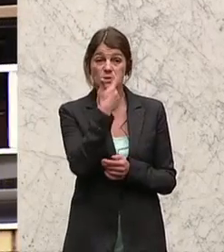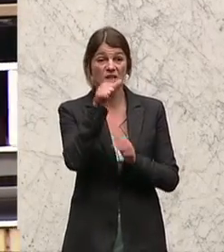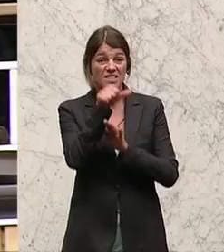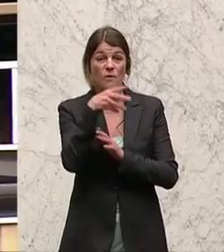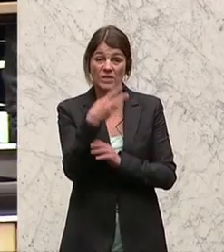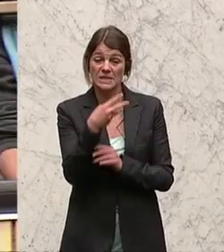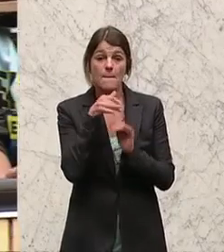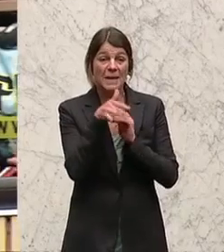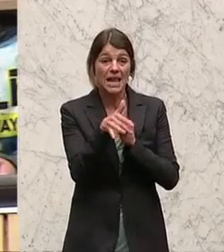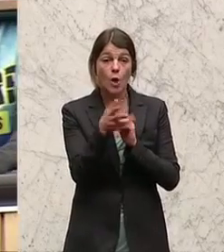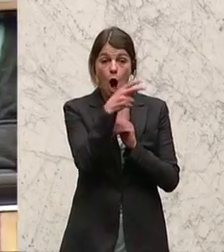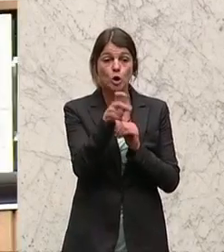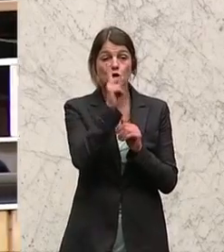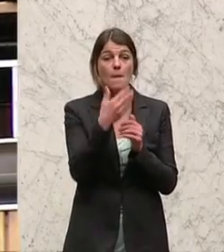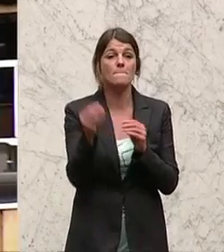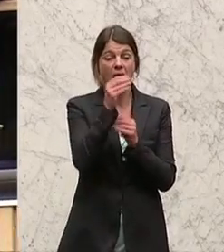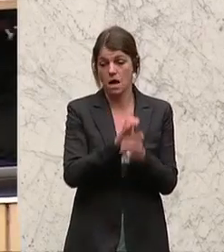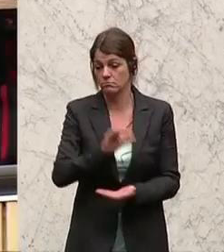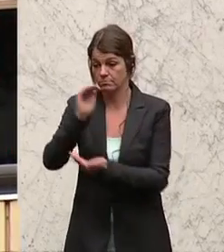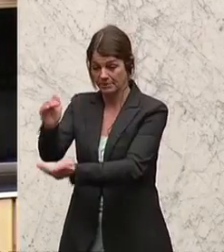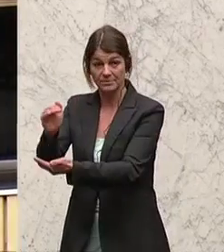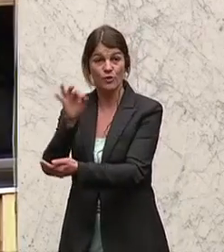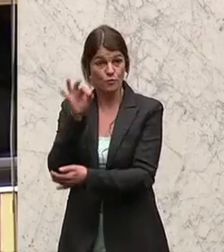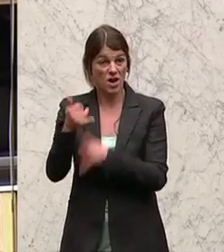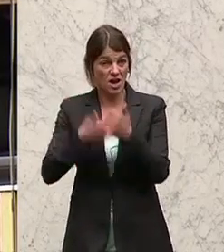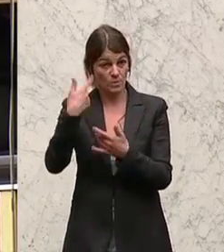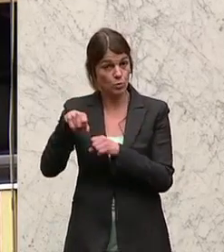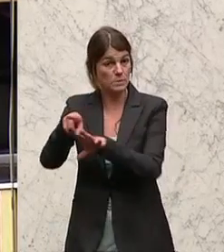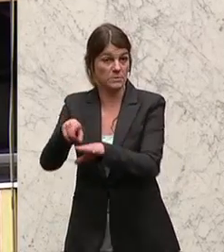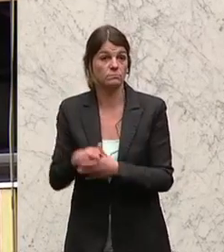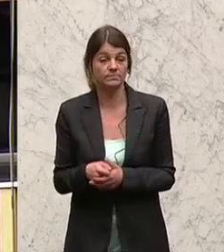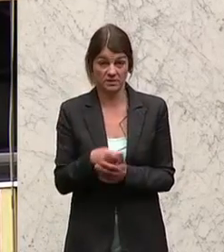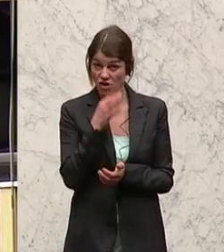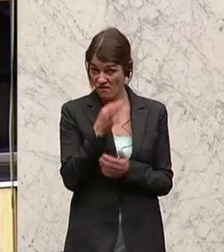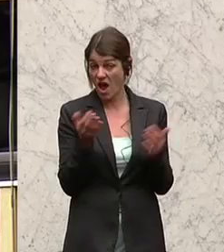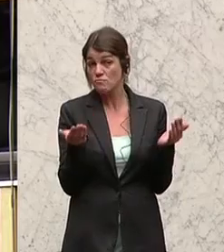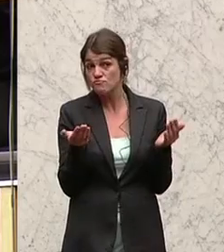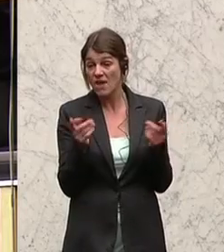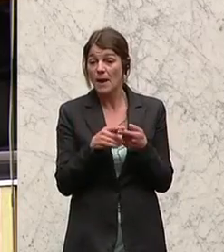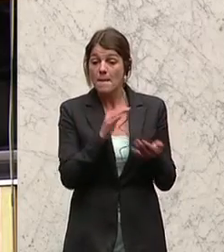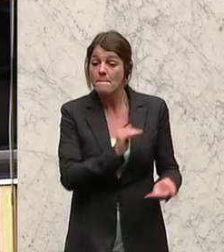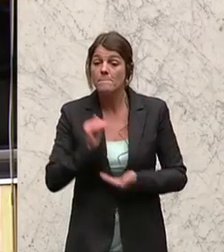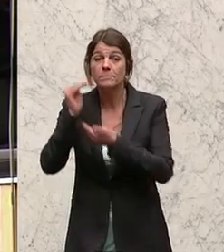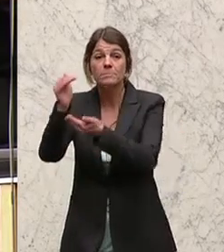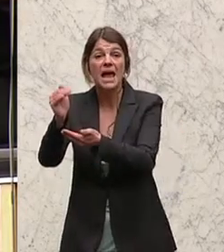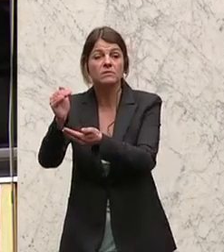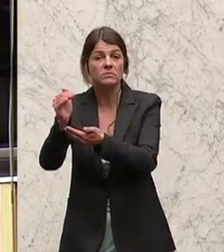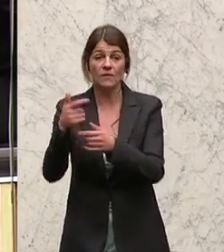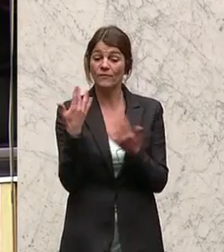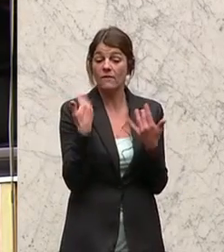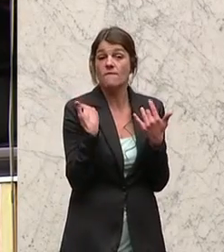246 Millionen Euro mehr sollen es sein im Jahr 2017. Die Frage ist halt immer, wenn es mehr heißt, von welchem